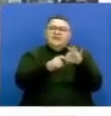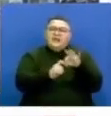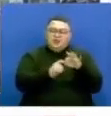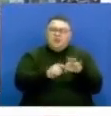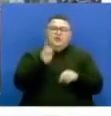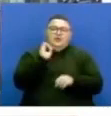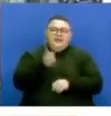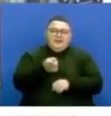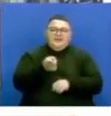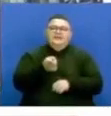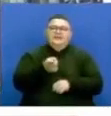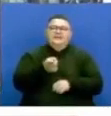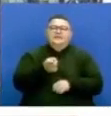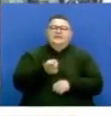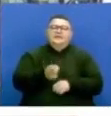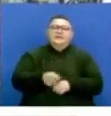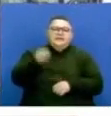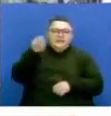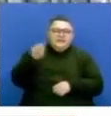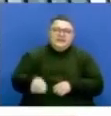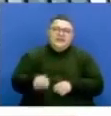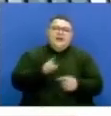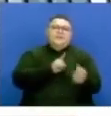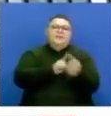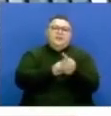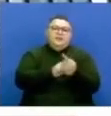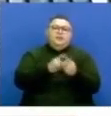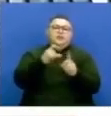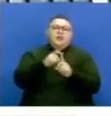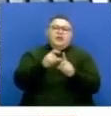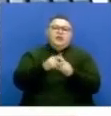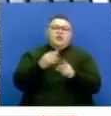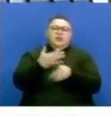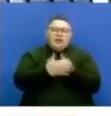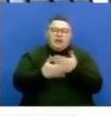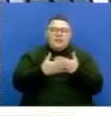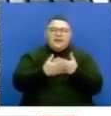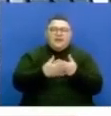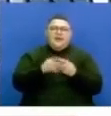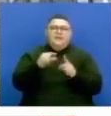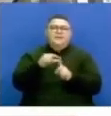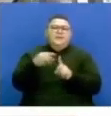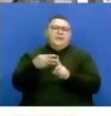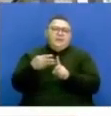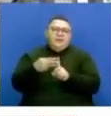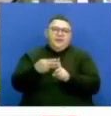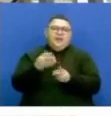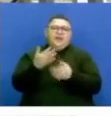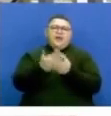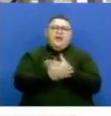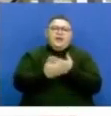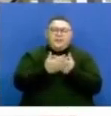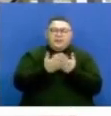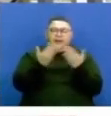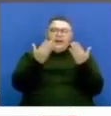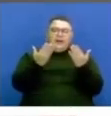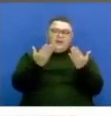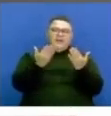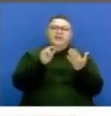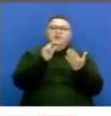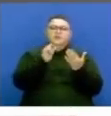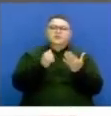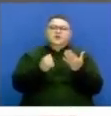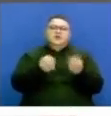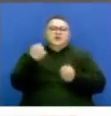dari sidang atau pertemuan Dewan Keamanan PBB, dan diharapkan tentunya akan segera